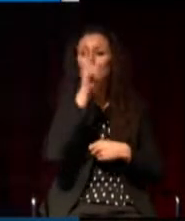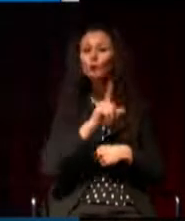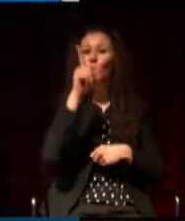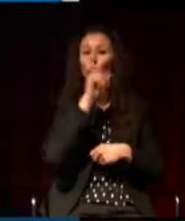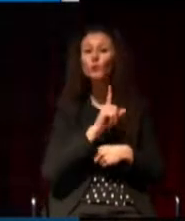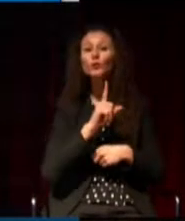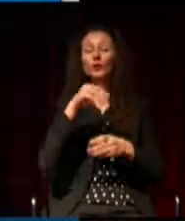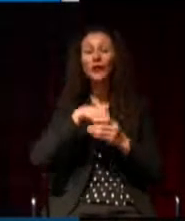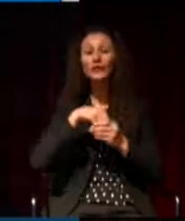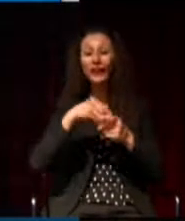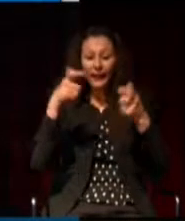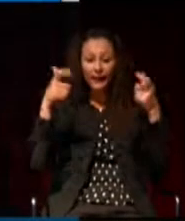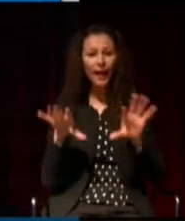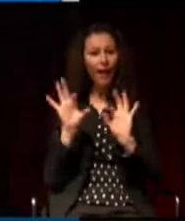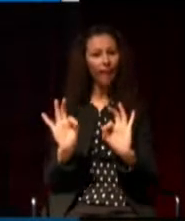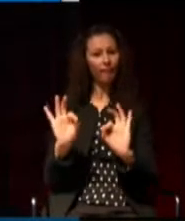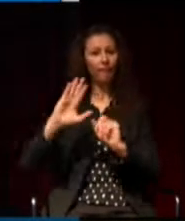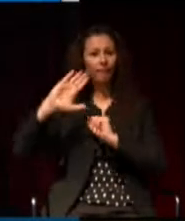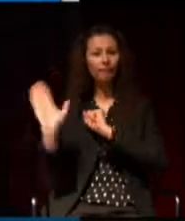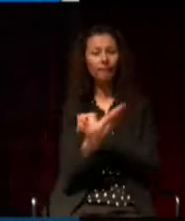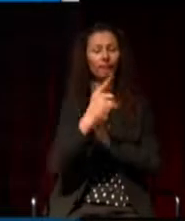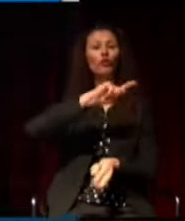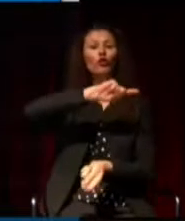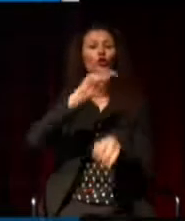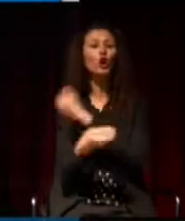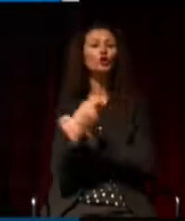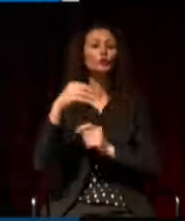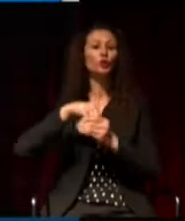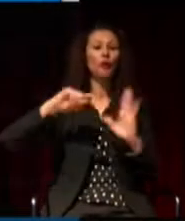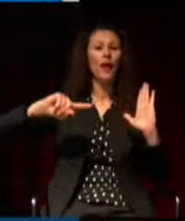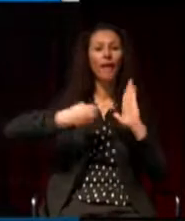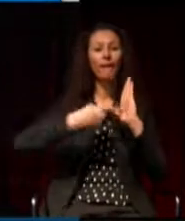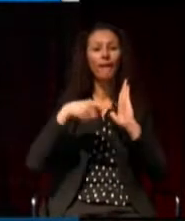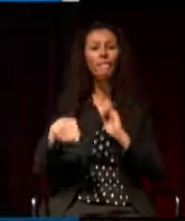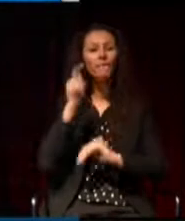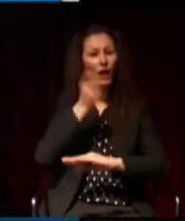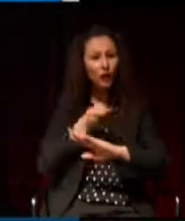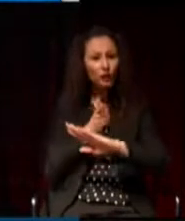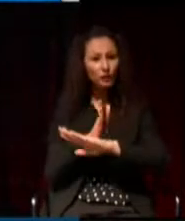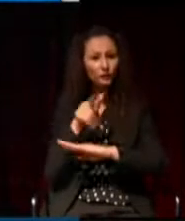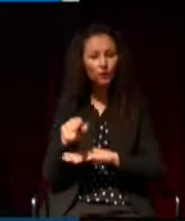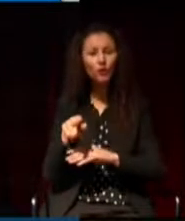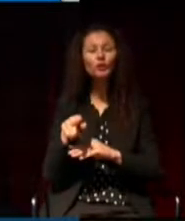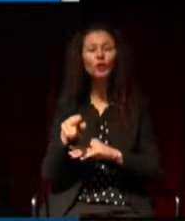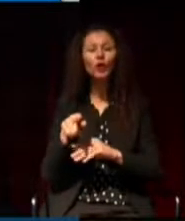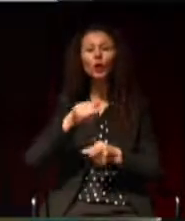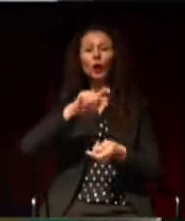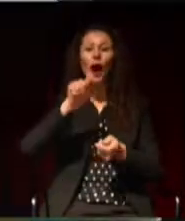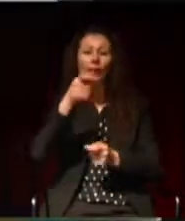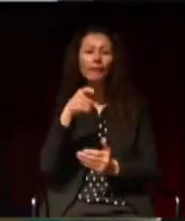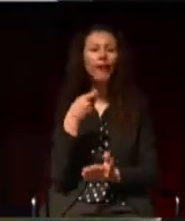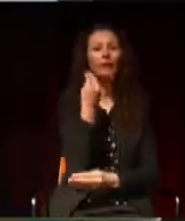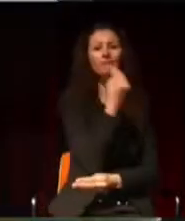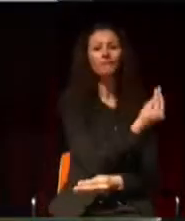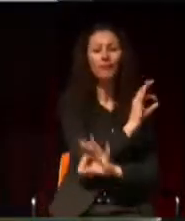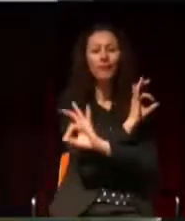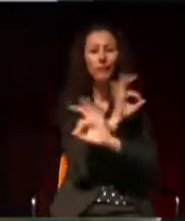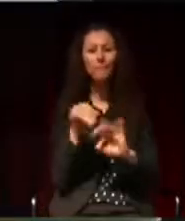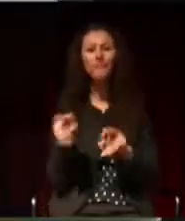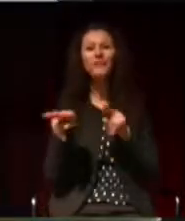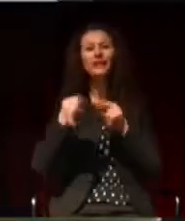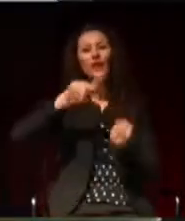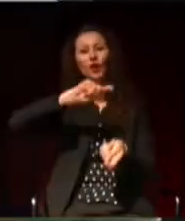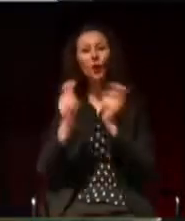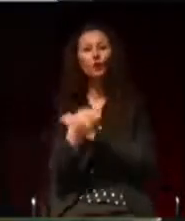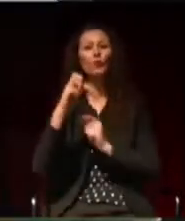%100 uzlaşı ile yerinde dönüşüm hedefiyle gerçekleştirdiğimiz dönüşüm anahtar teslim kentsel